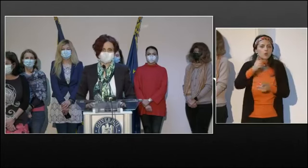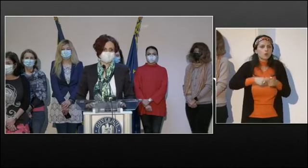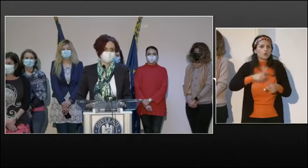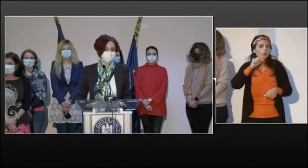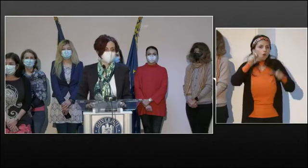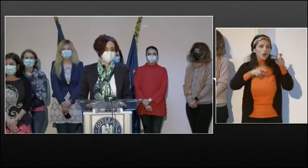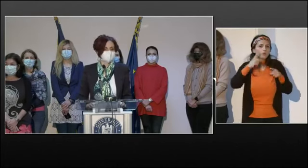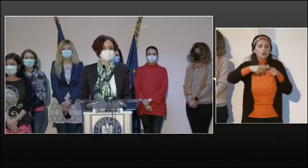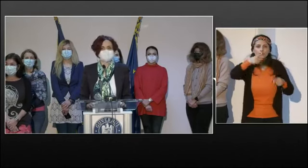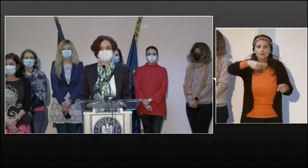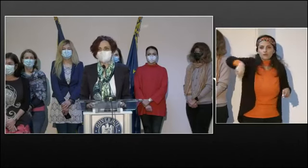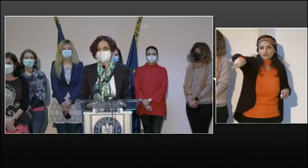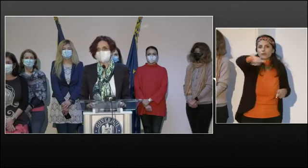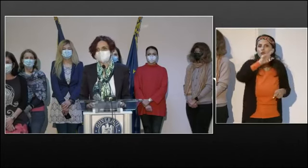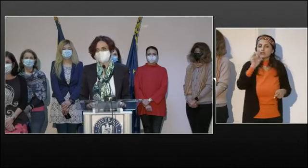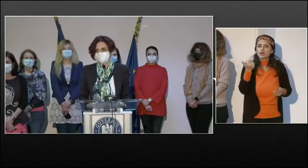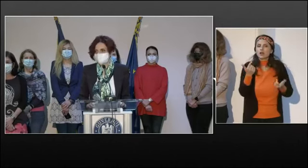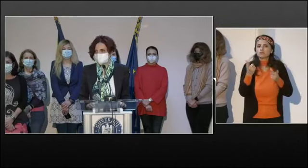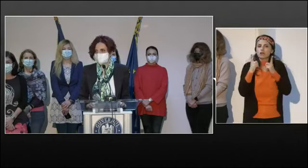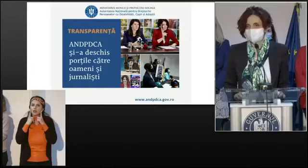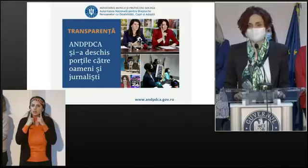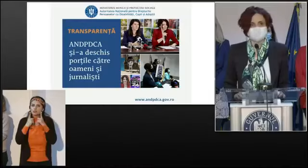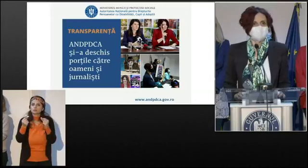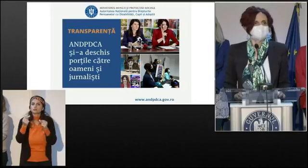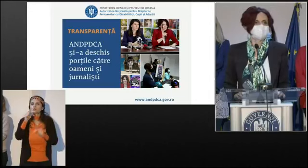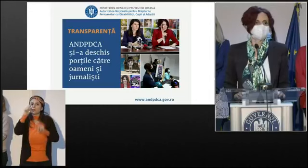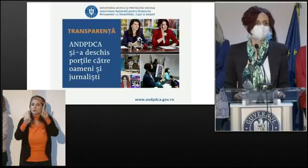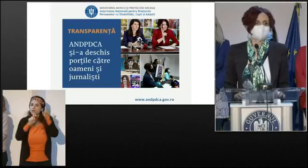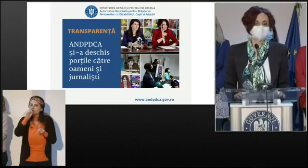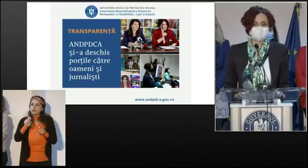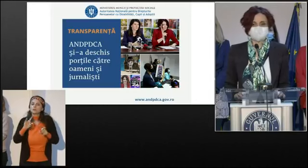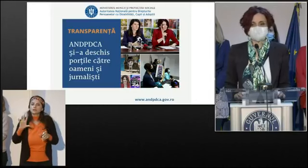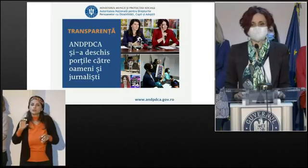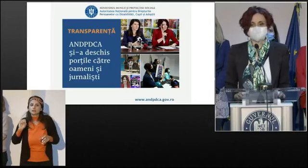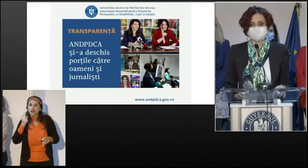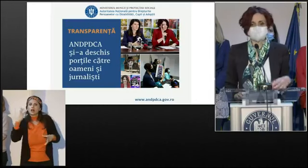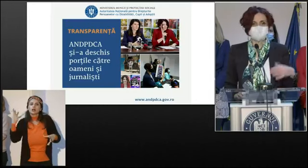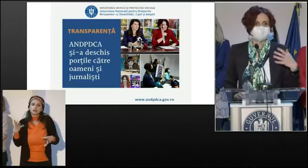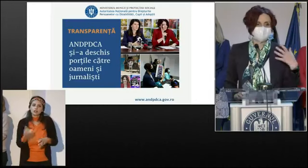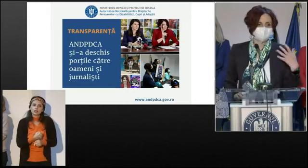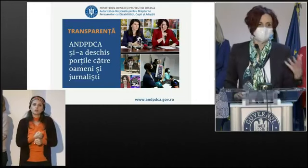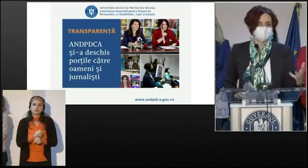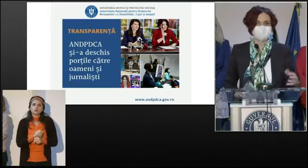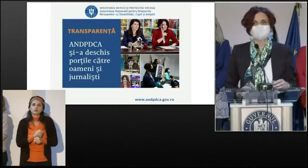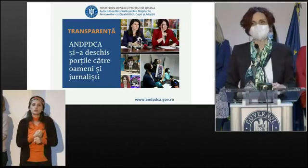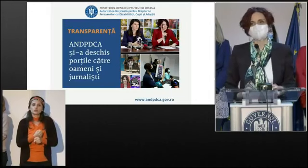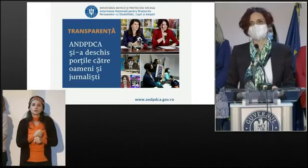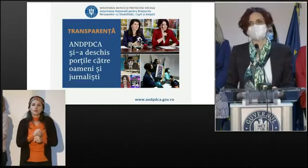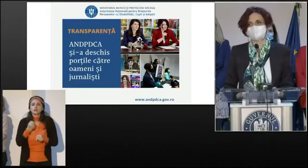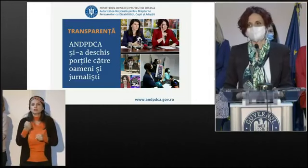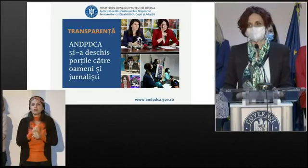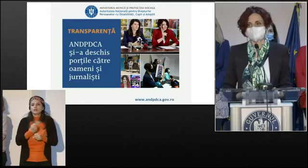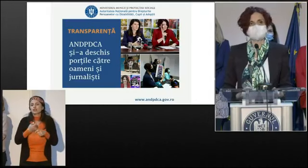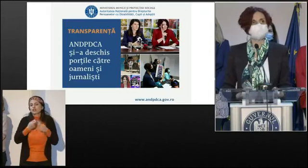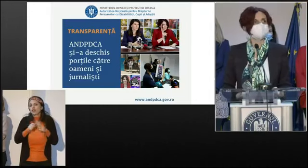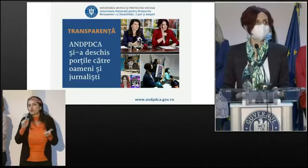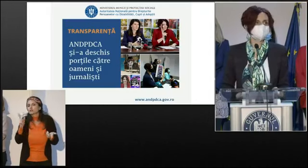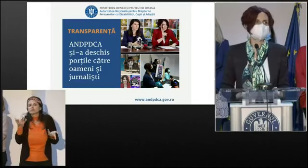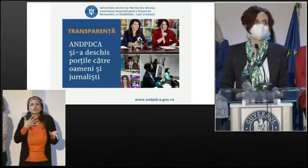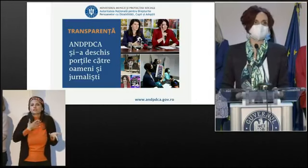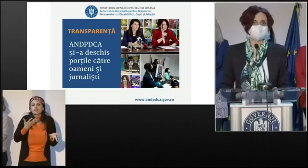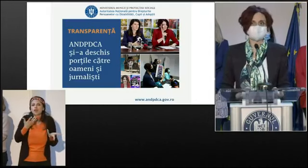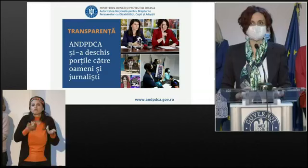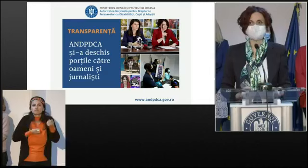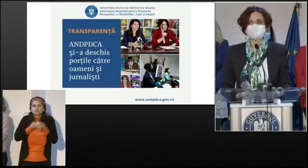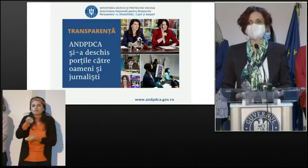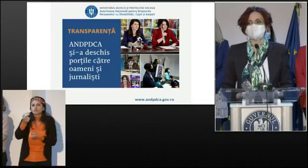dumneavoastra sa raspunda intrebarilor sa reusim sa gestionam tot felul de solicitari insa